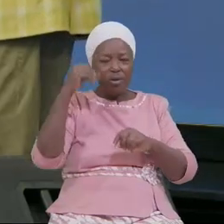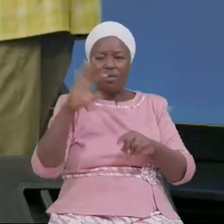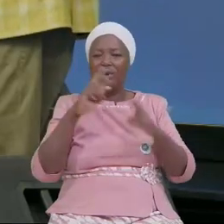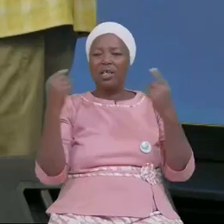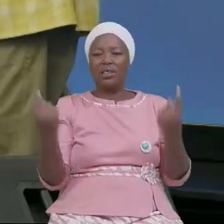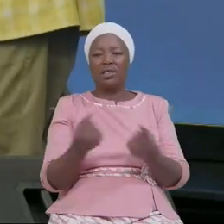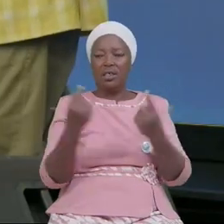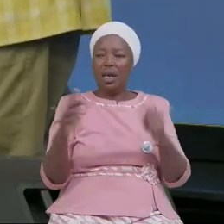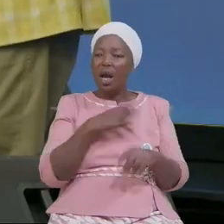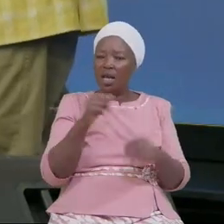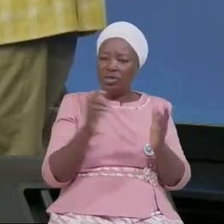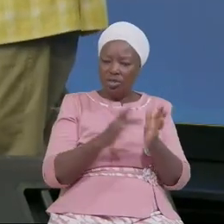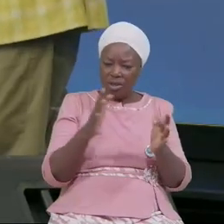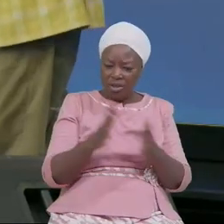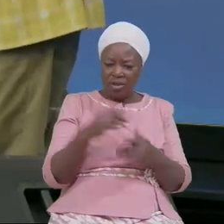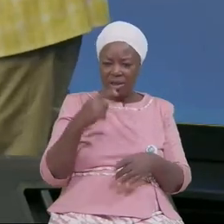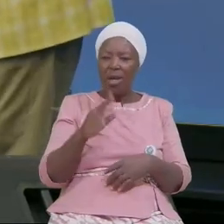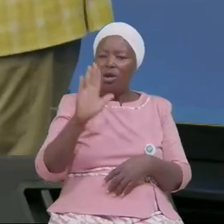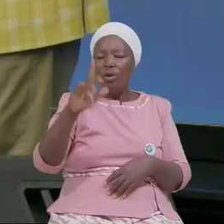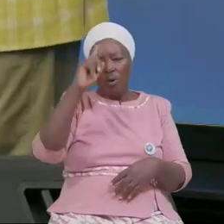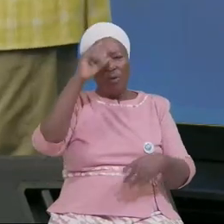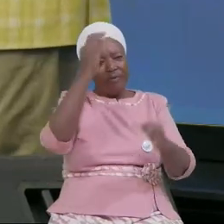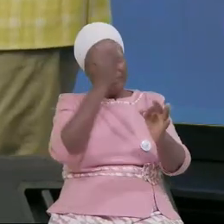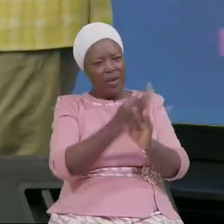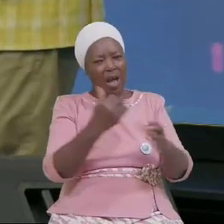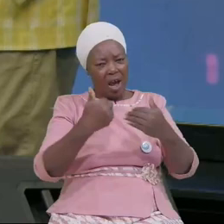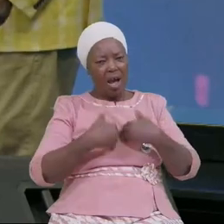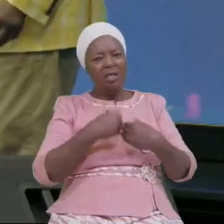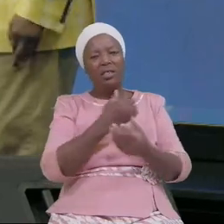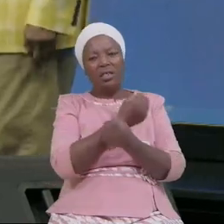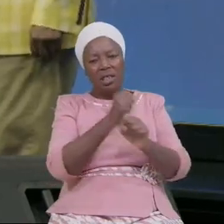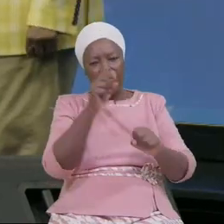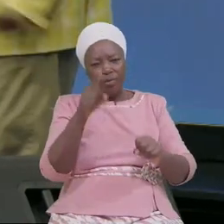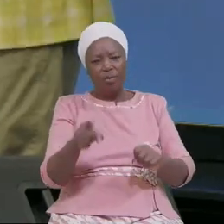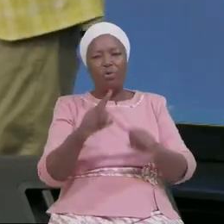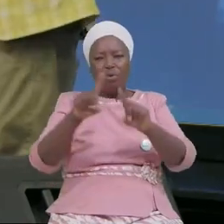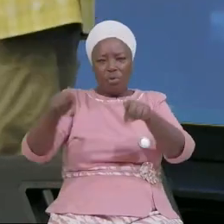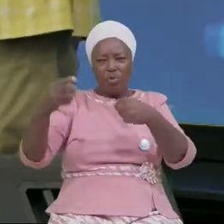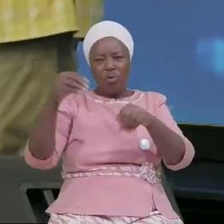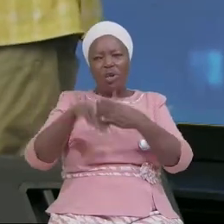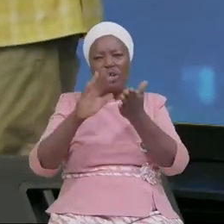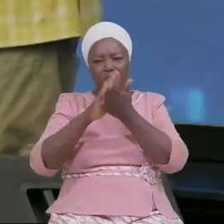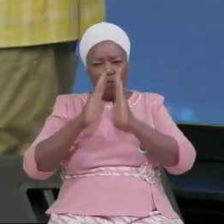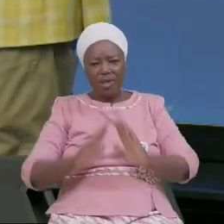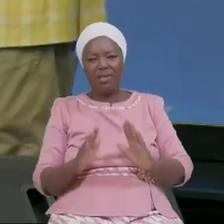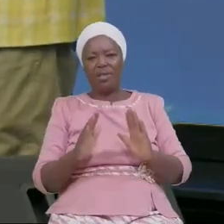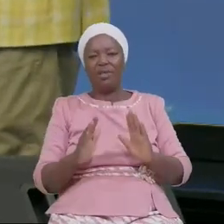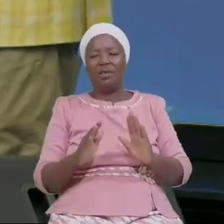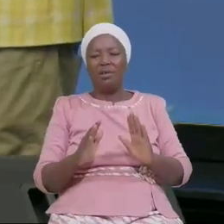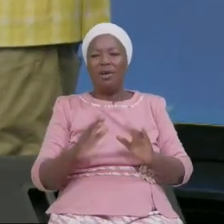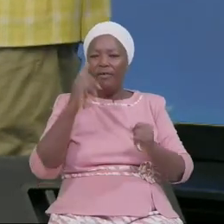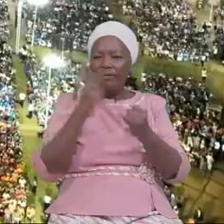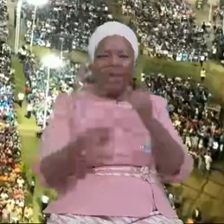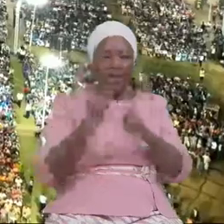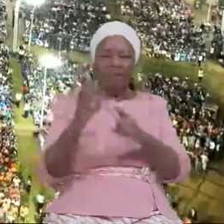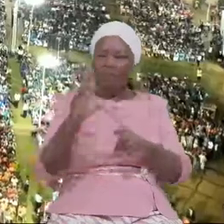Jésus a dit, ta foi t'a sauvé. Va en paix. La parole finale. Il n'y a plus de